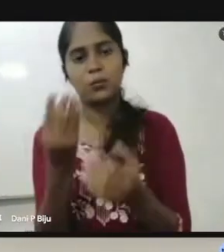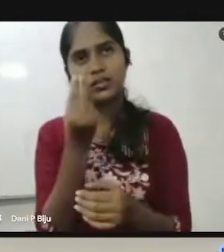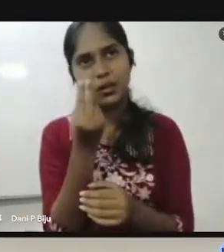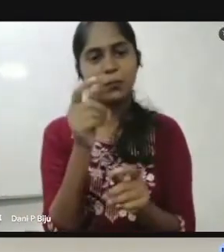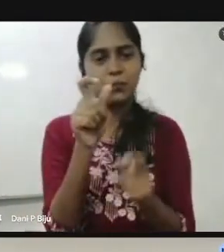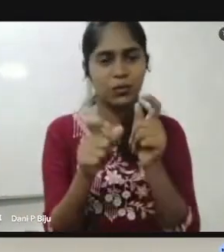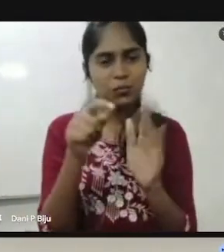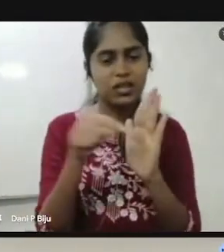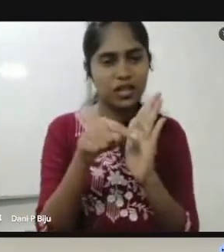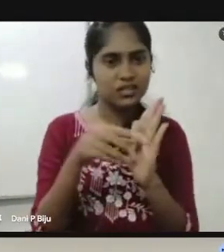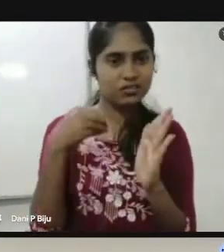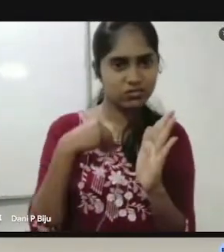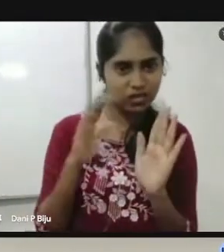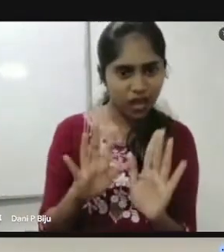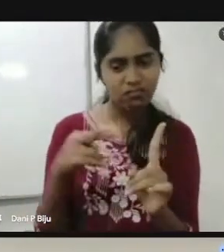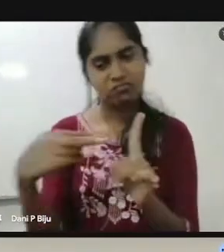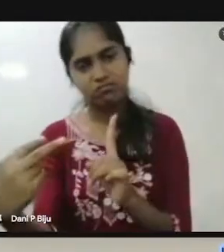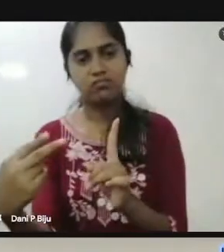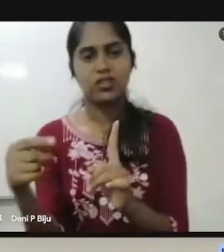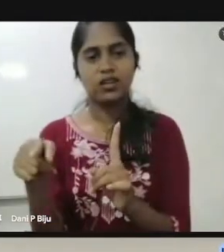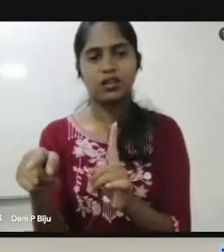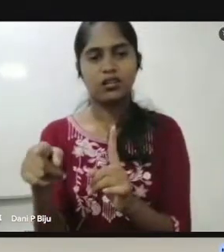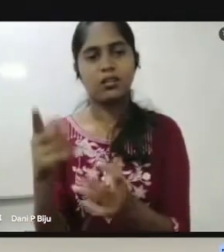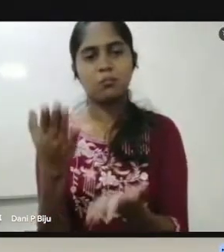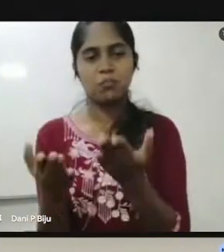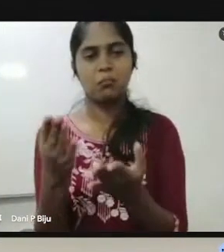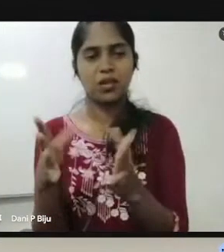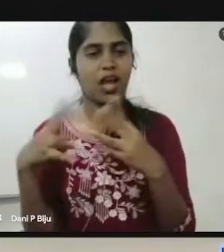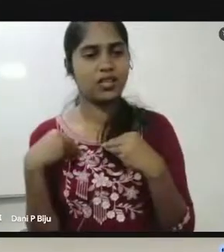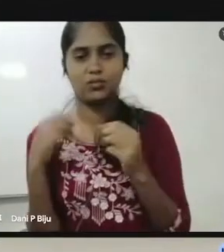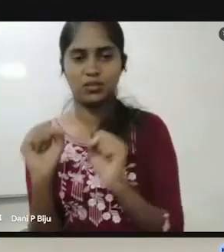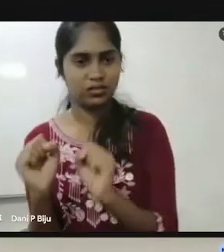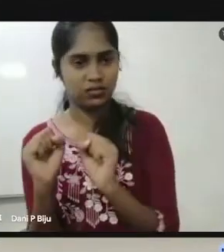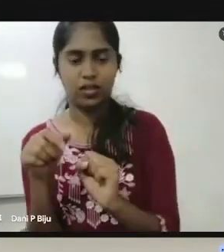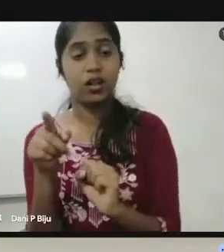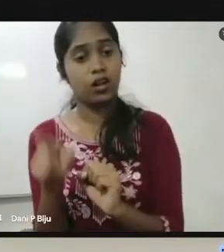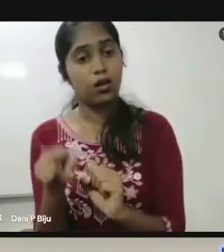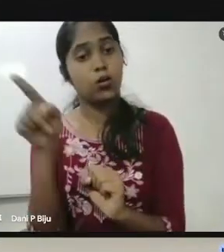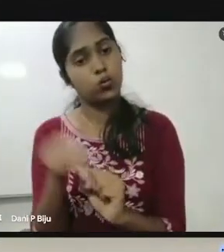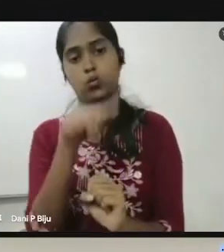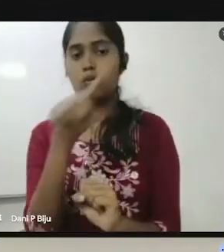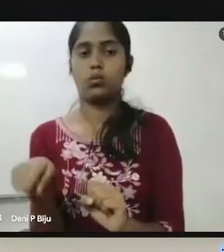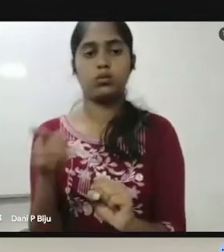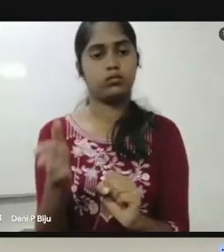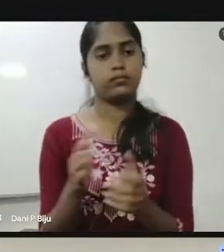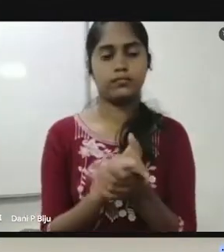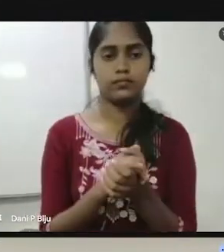അവരൊരു ഡിഫറെന്റ് ആണ് എന്ന് തോന്നുന്നത്, അങ്ങനെ ഒരു കാഴ്ചപ്പാട് അത് തെറ്റായിട്ടുള്ള ഒരു കാര്യമാണ്.